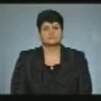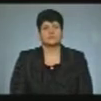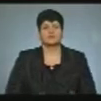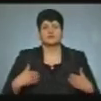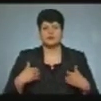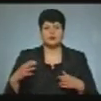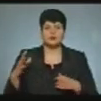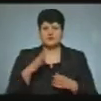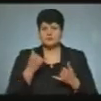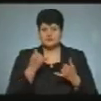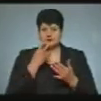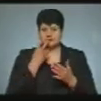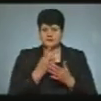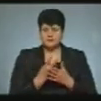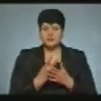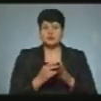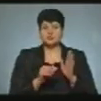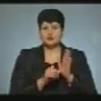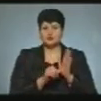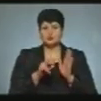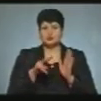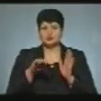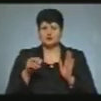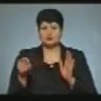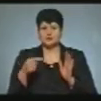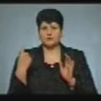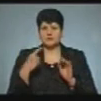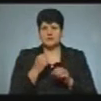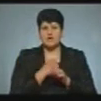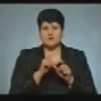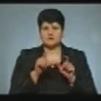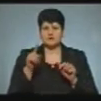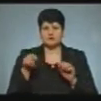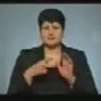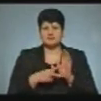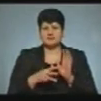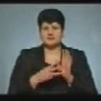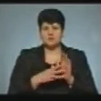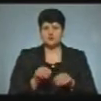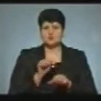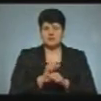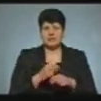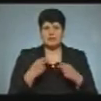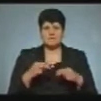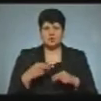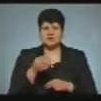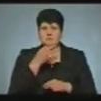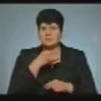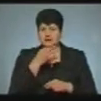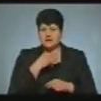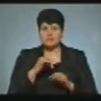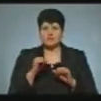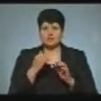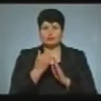Мої вітання усім, хто зараз з нами. 6 лютого Тернопільська обласна аптека номер 78 призупинила продаж медикаментів за